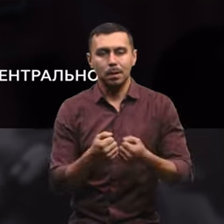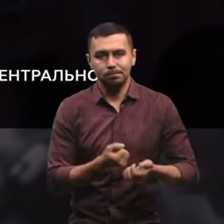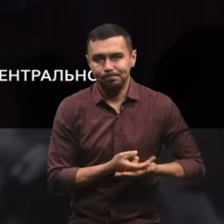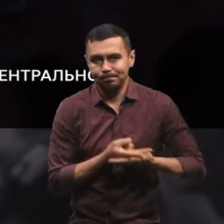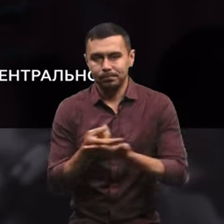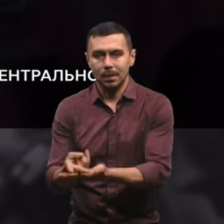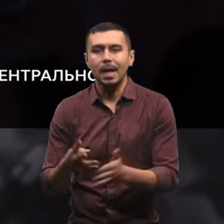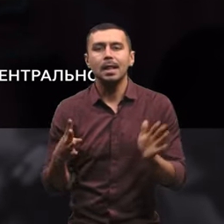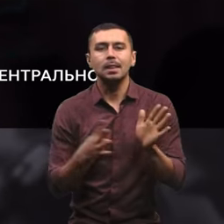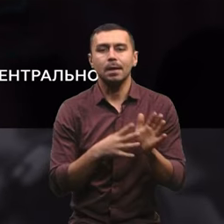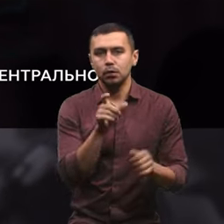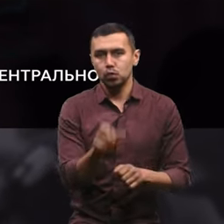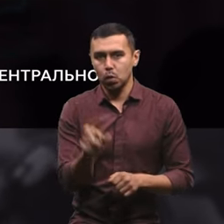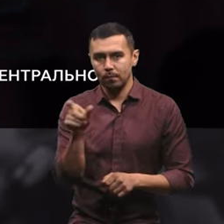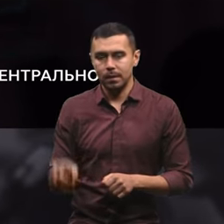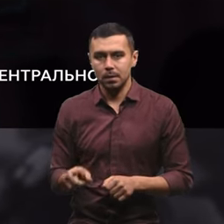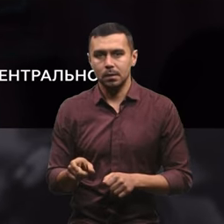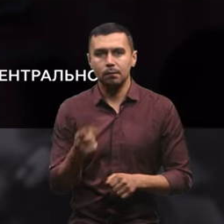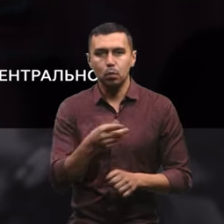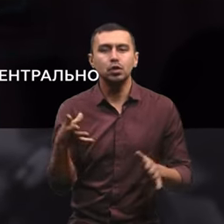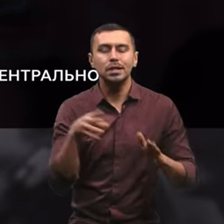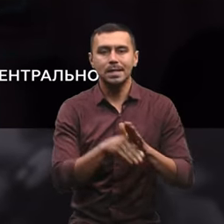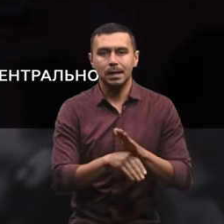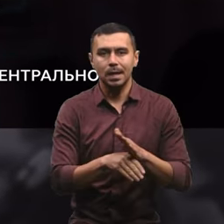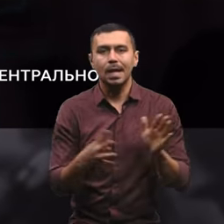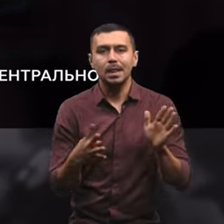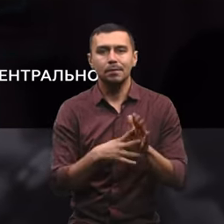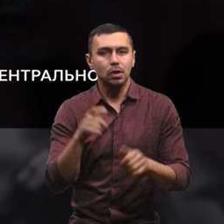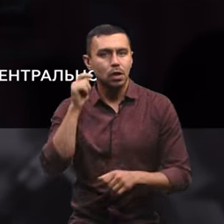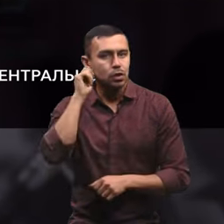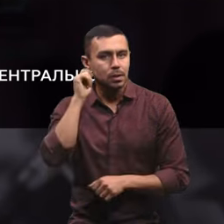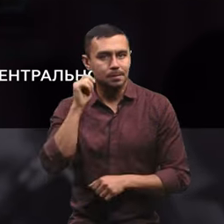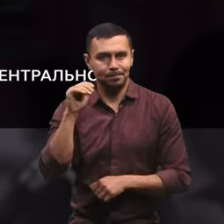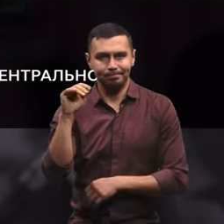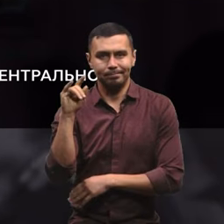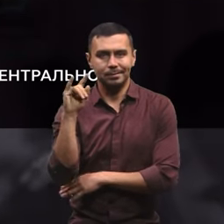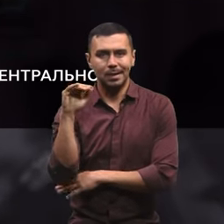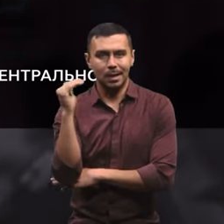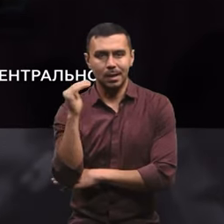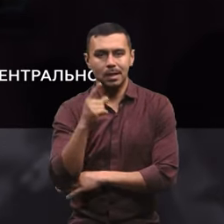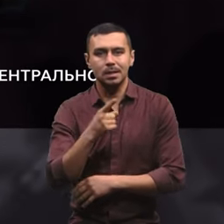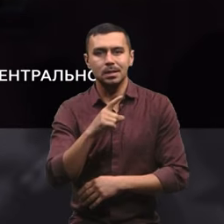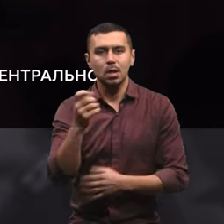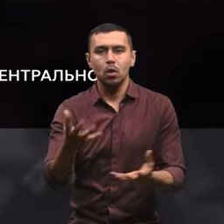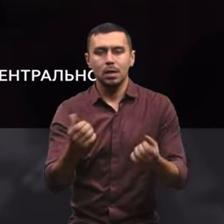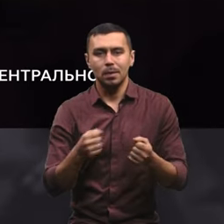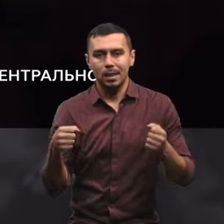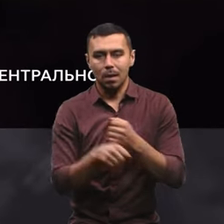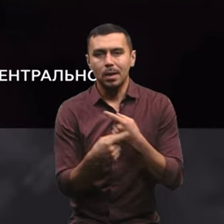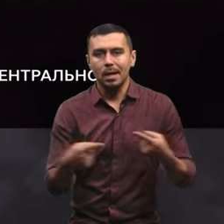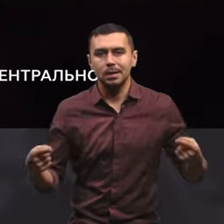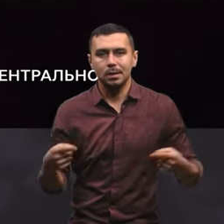доставлено 9 чоловік, в тому числі 9-річна дитина, з отриманими травмами різної